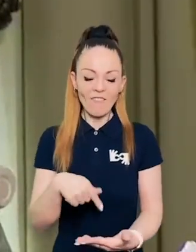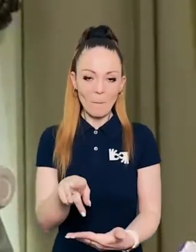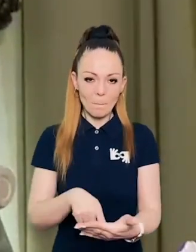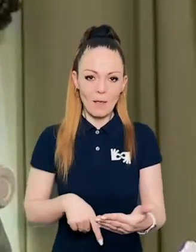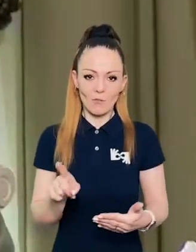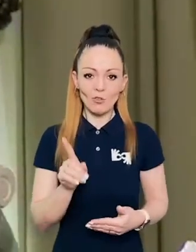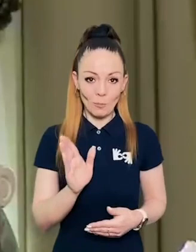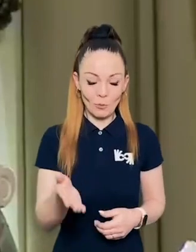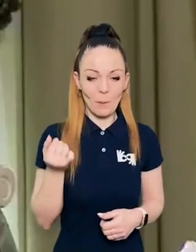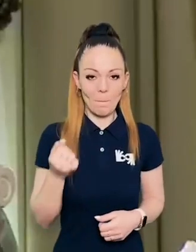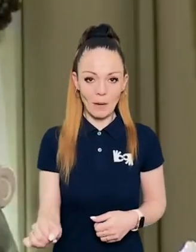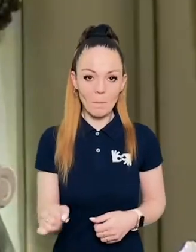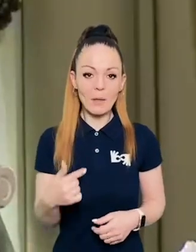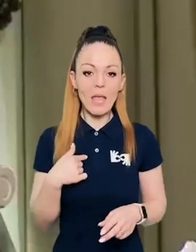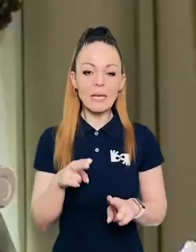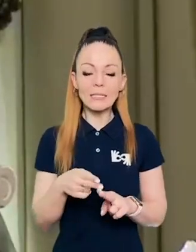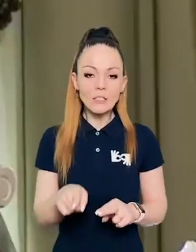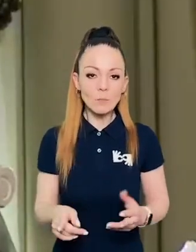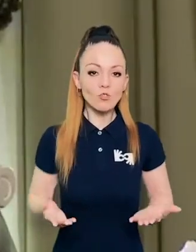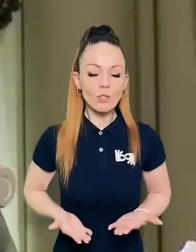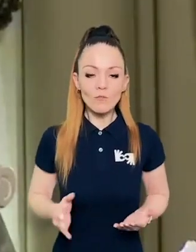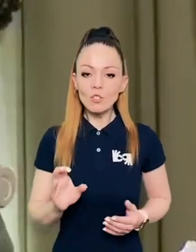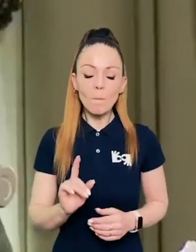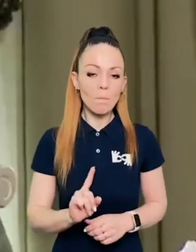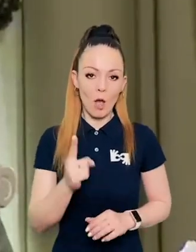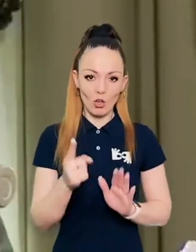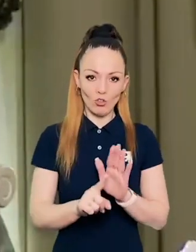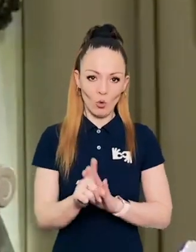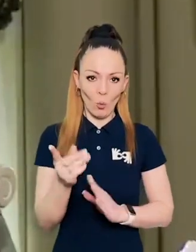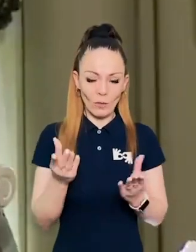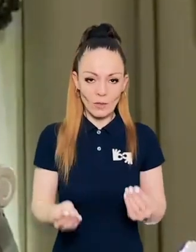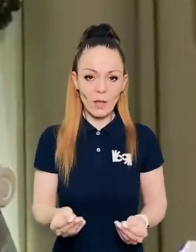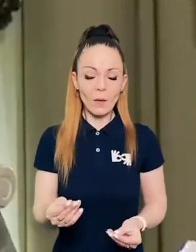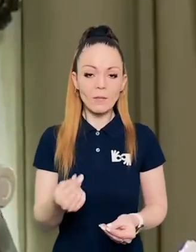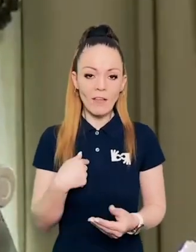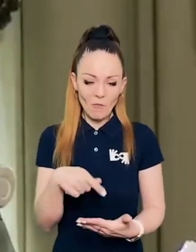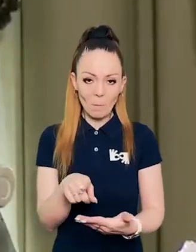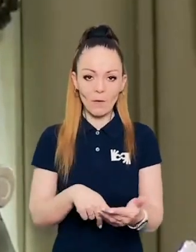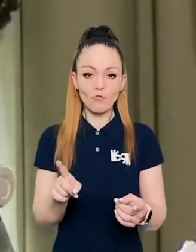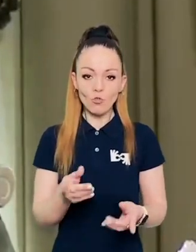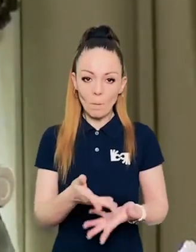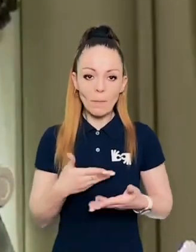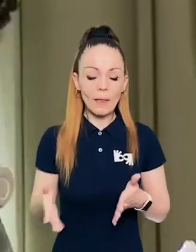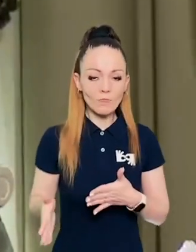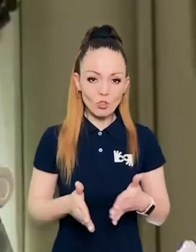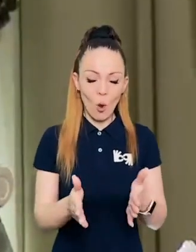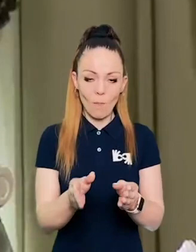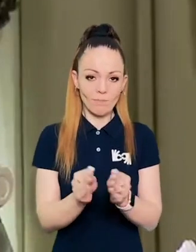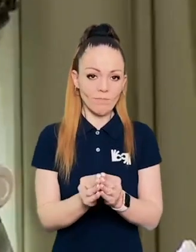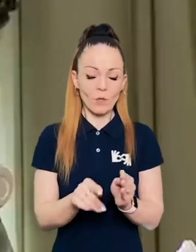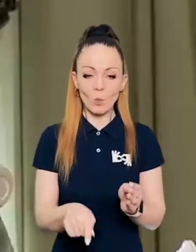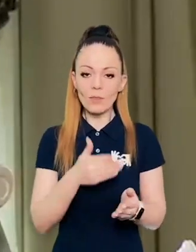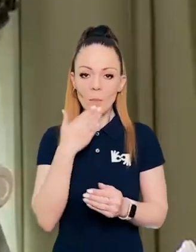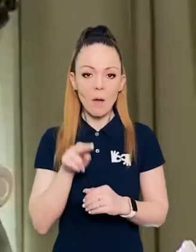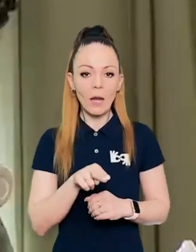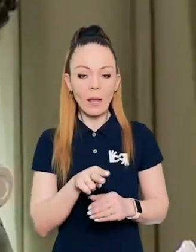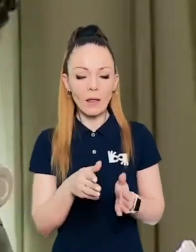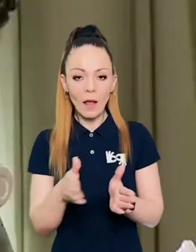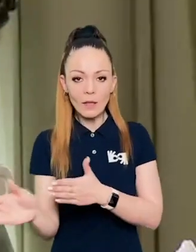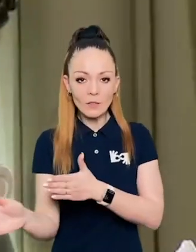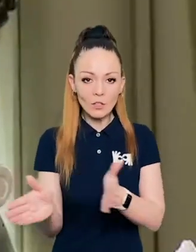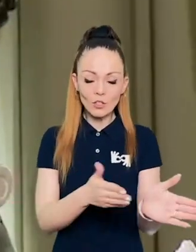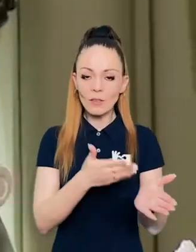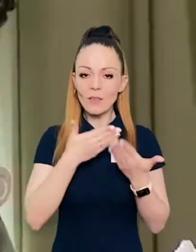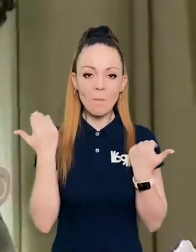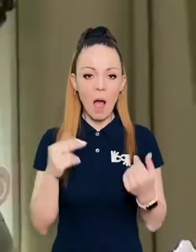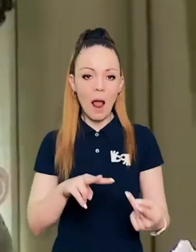закінчиться. Я та впевнений, що буде перемога. Я з цим живу з першого дня. Я в цьому впевнений, ми йдемо саме цим шляхом. Тут немає